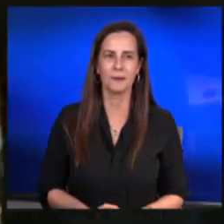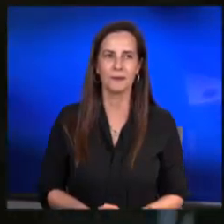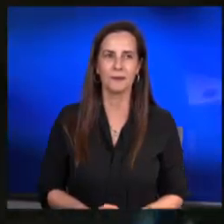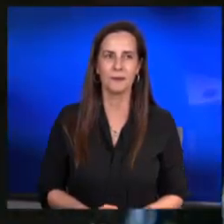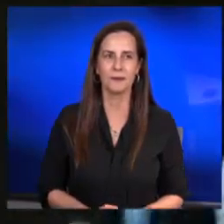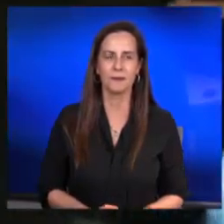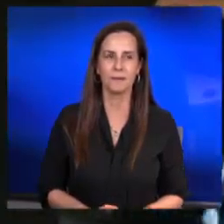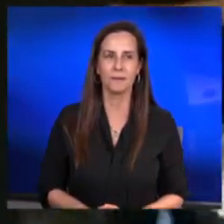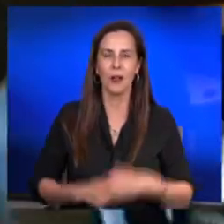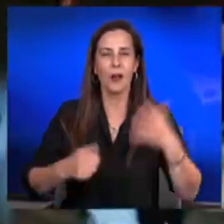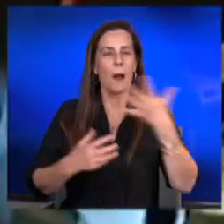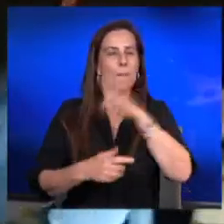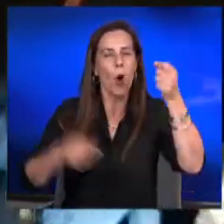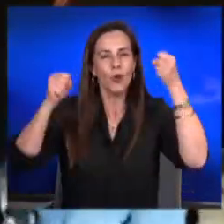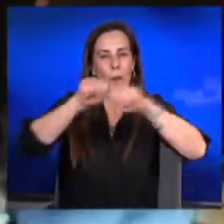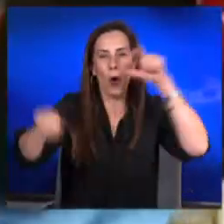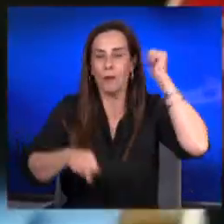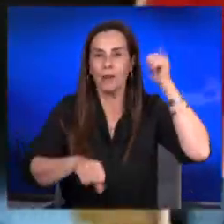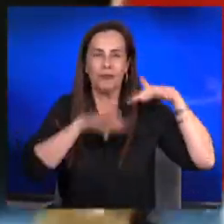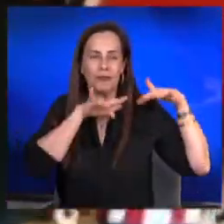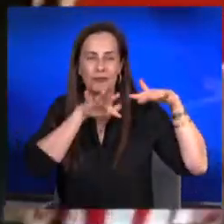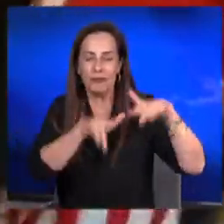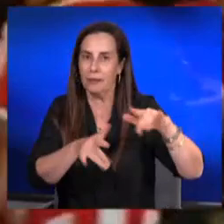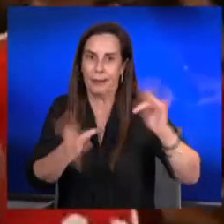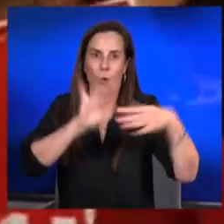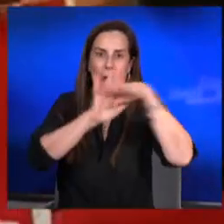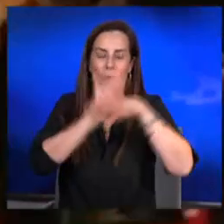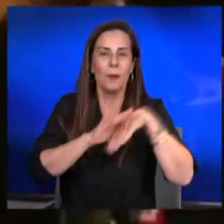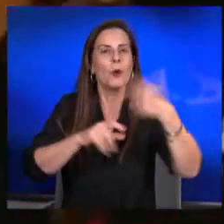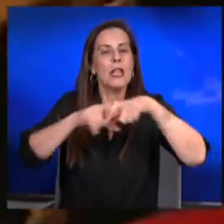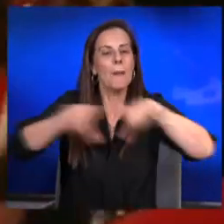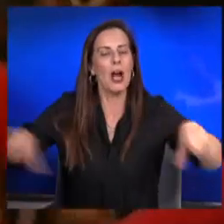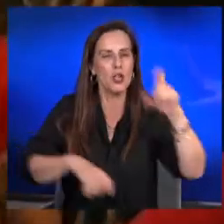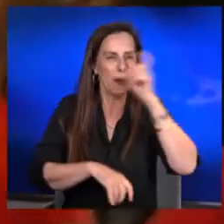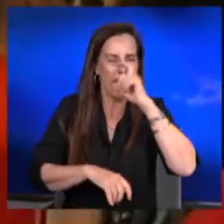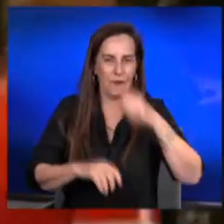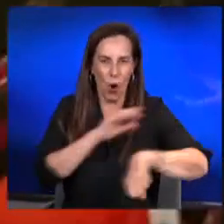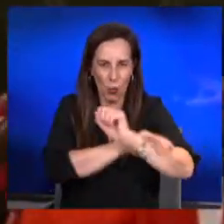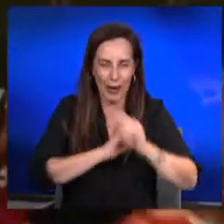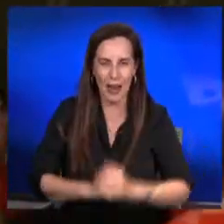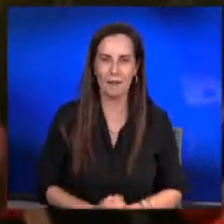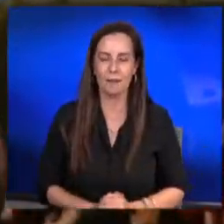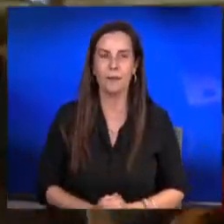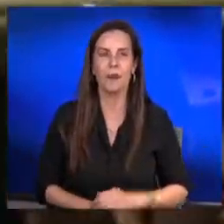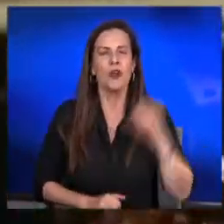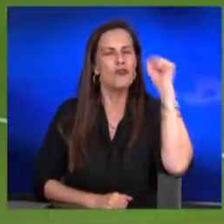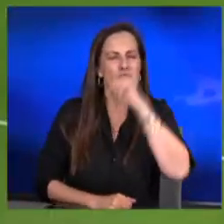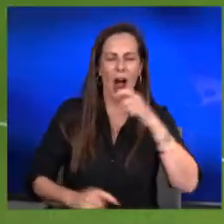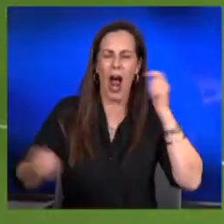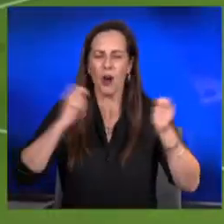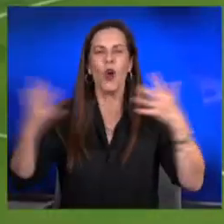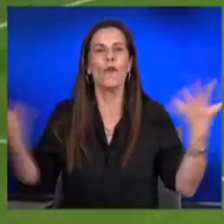מאות אוהדי הפועל תל אביב התקהלו אמש בניגוד להנחיות, מחוץ לאצטדיון בלומפילד בתל אביב. שרו, רקדו ועודדו את